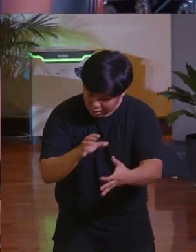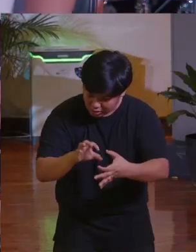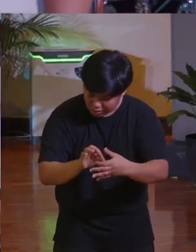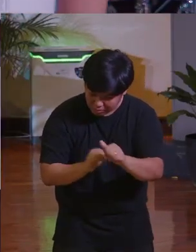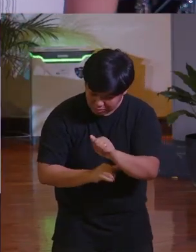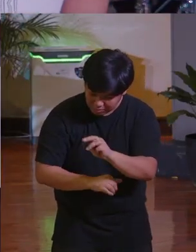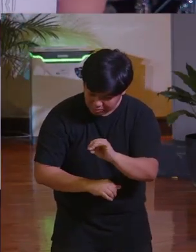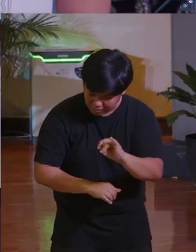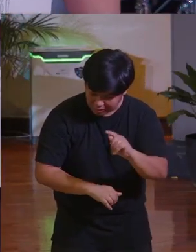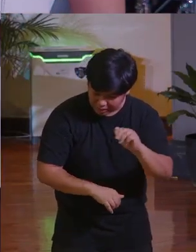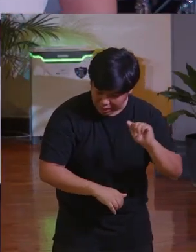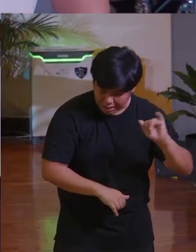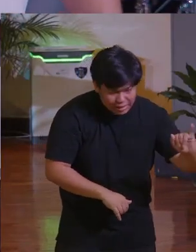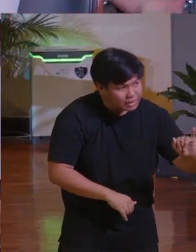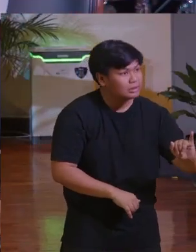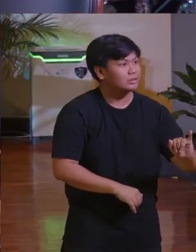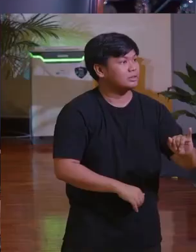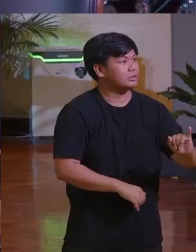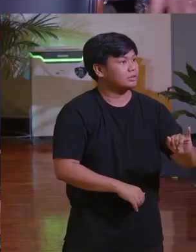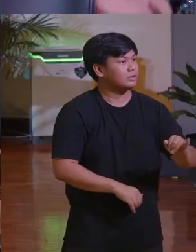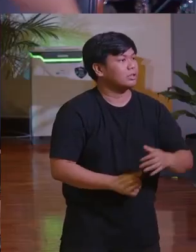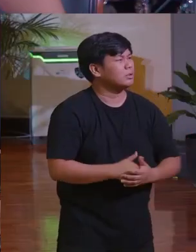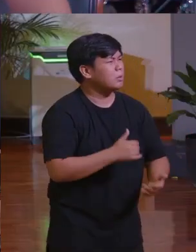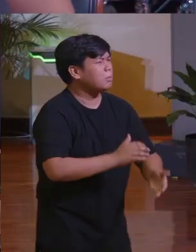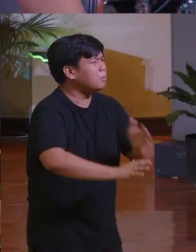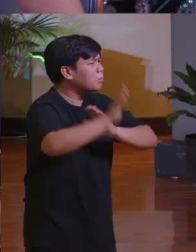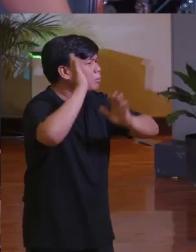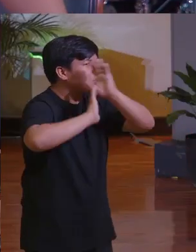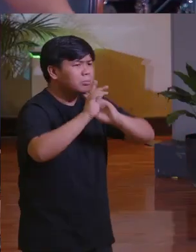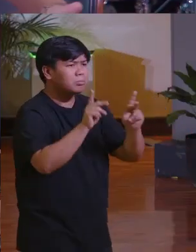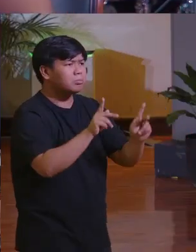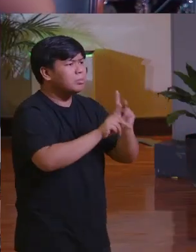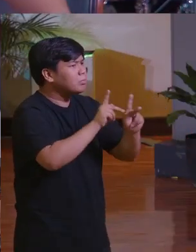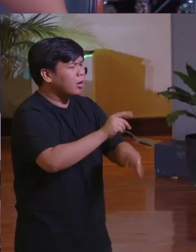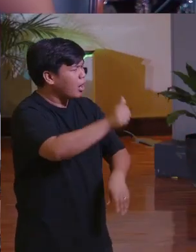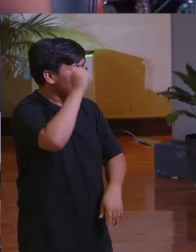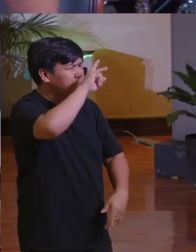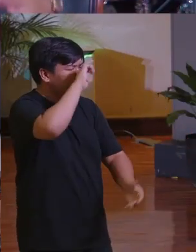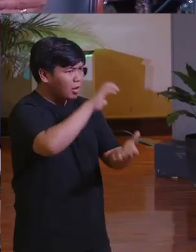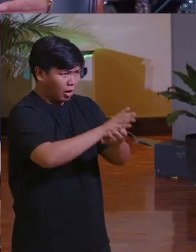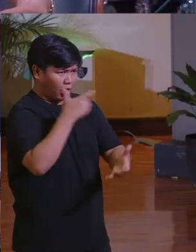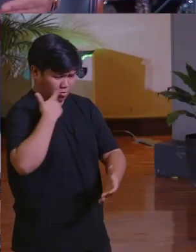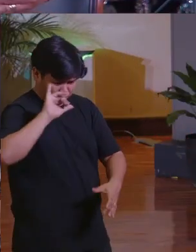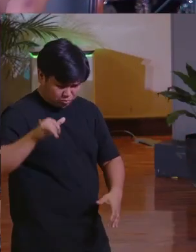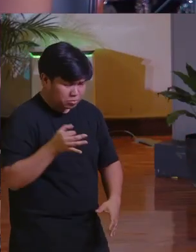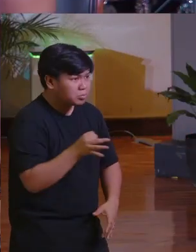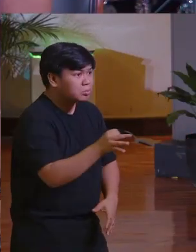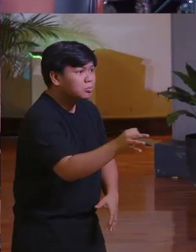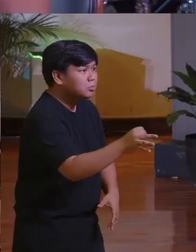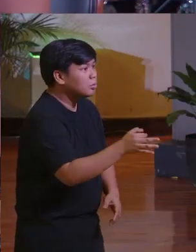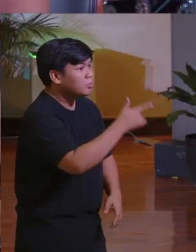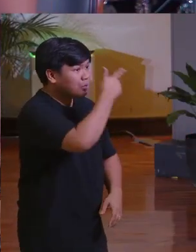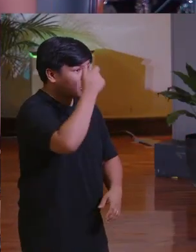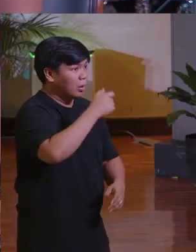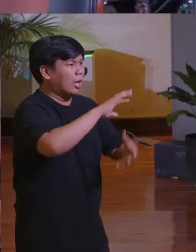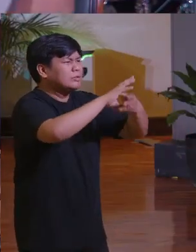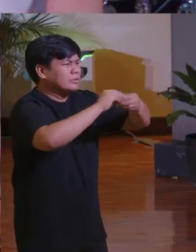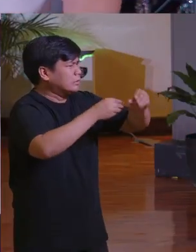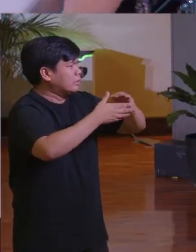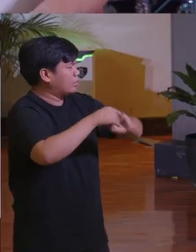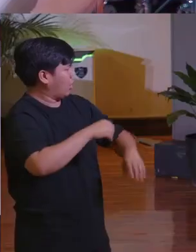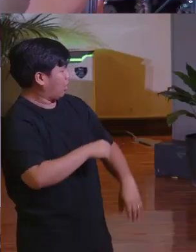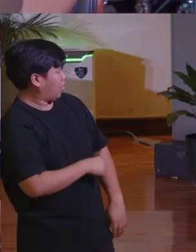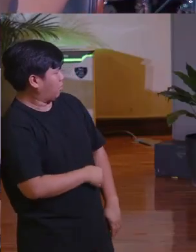mythical figure. Dahil hindi nila matanggap na siya ay nilunok ng isang